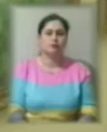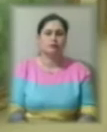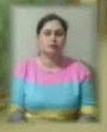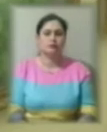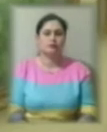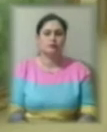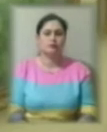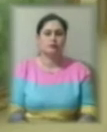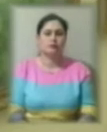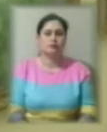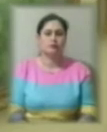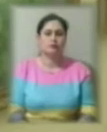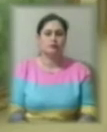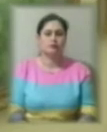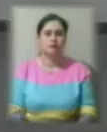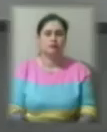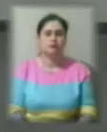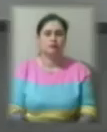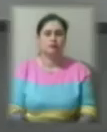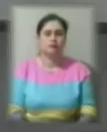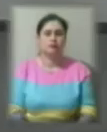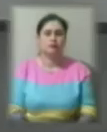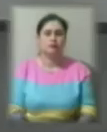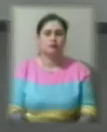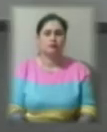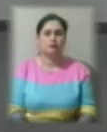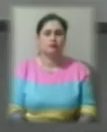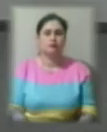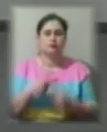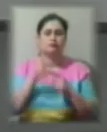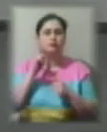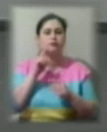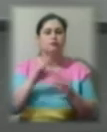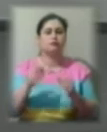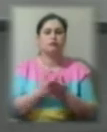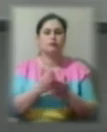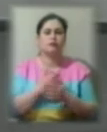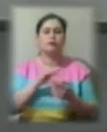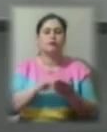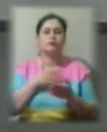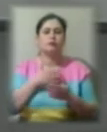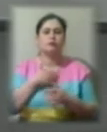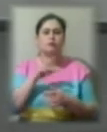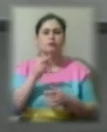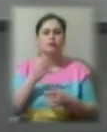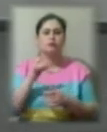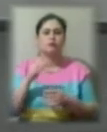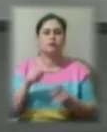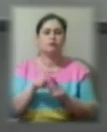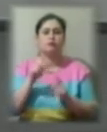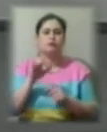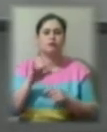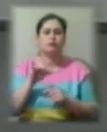на Суспільному. Херсон. А поки що це всі новини. Підписуйтесь на наші сторінки у соціальних мережах та канал в